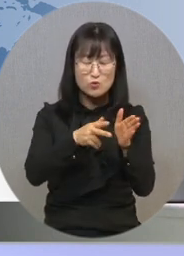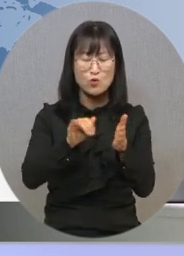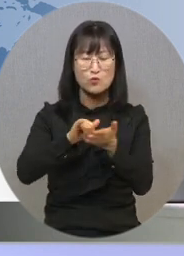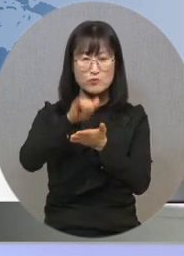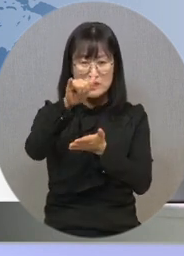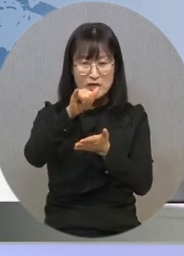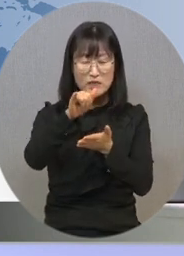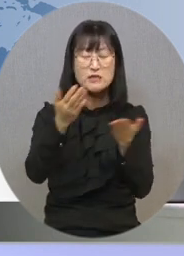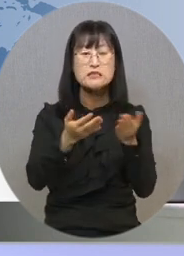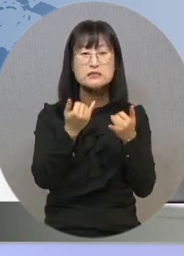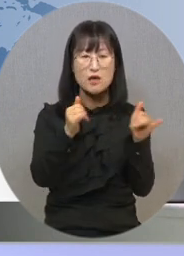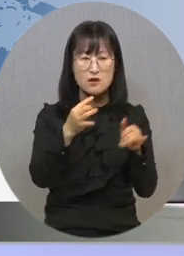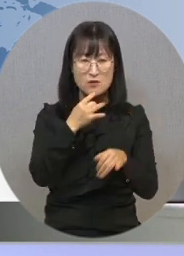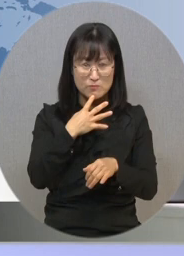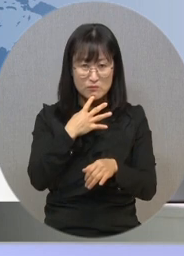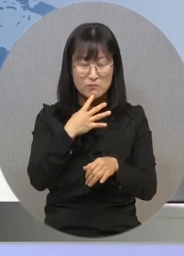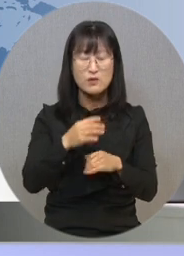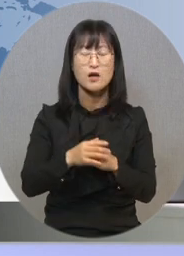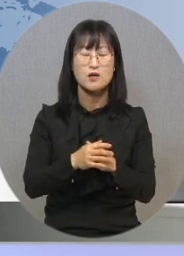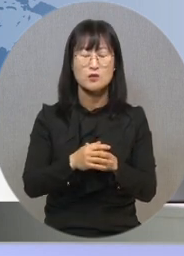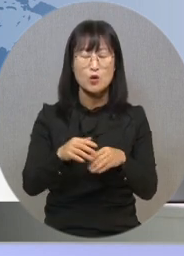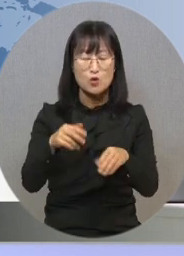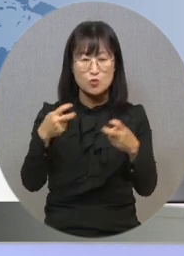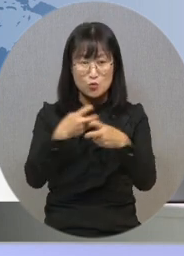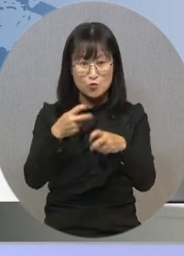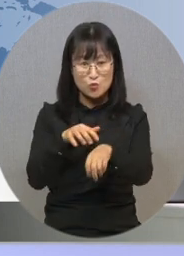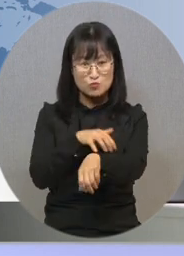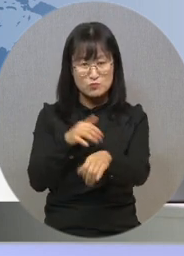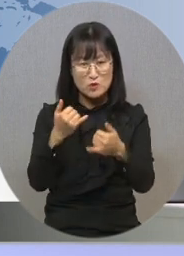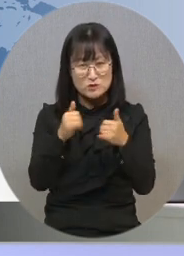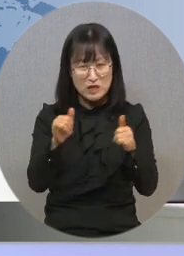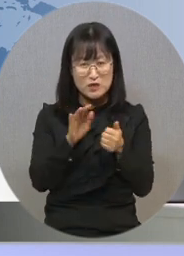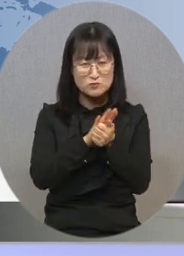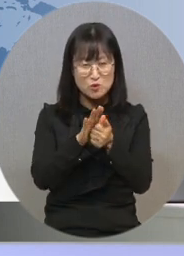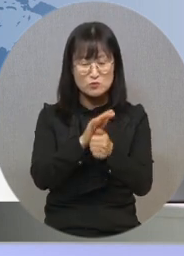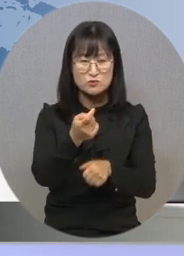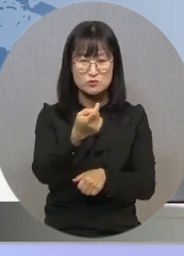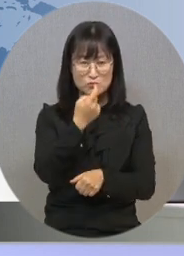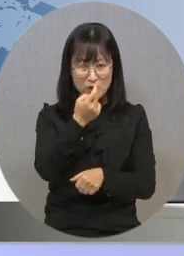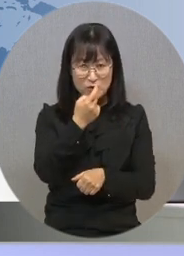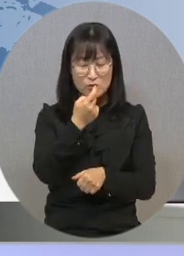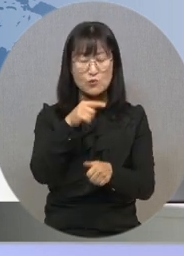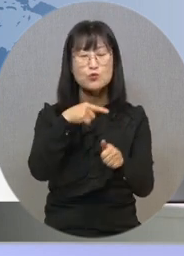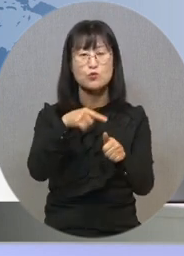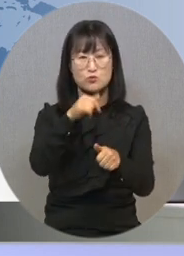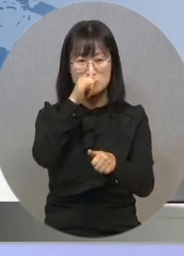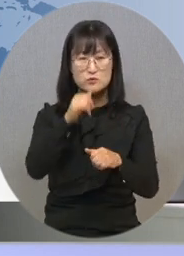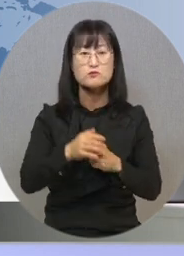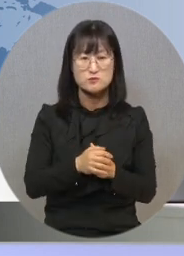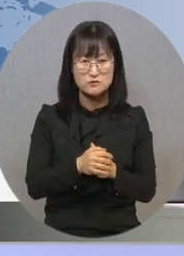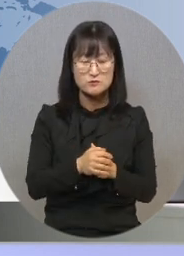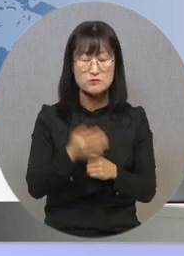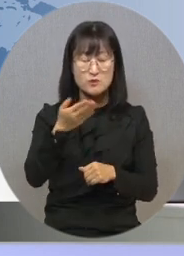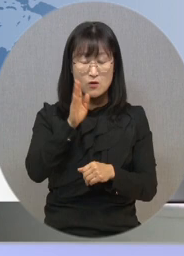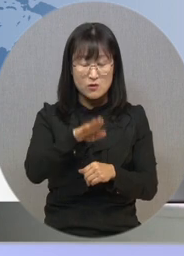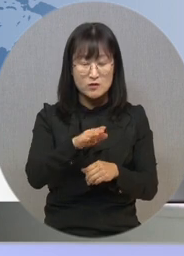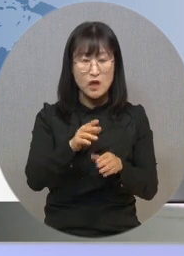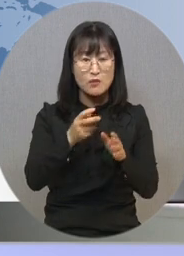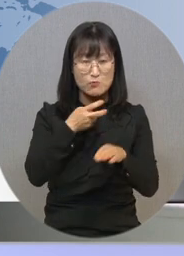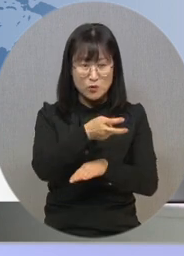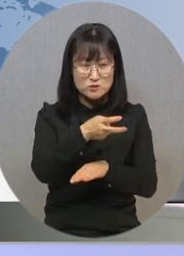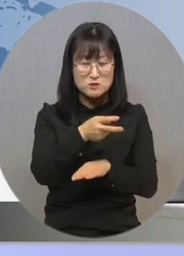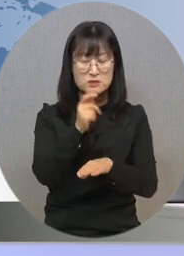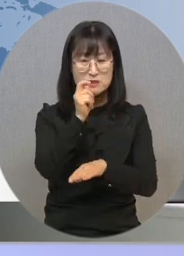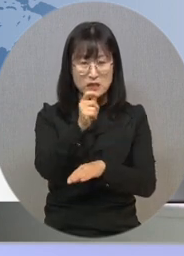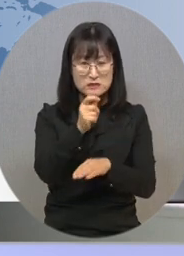승무원에 대해서만 교통약자 서비스에 관한 교육을 받도록 하고 있는데요. 버스와 택시 종사자도 교육을